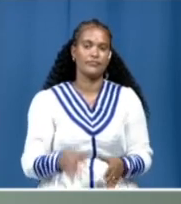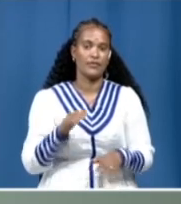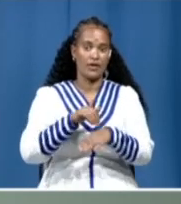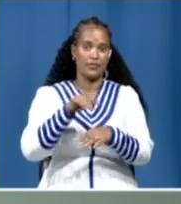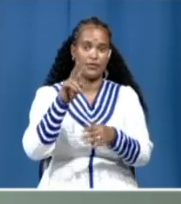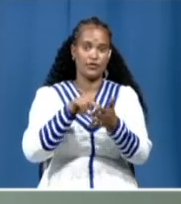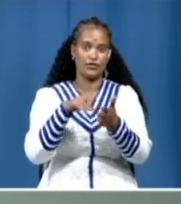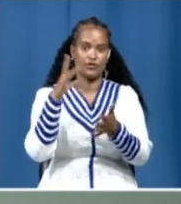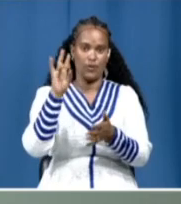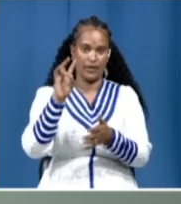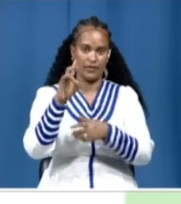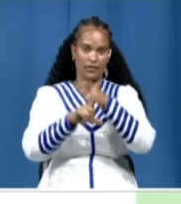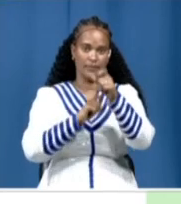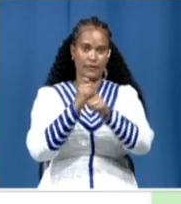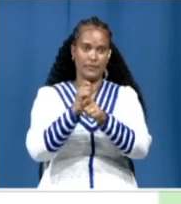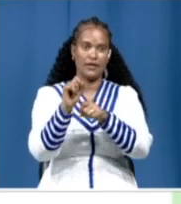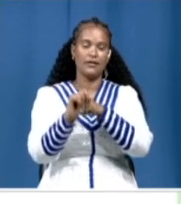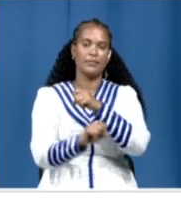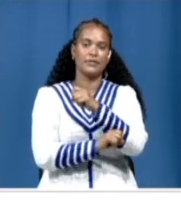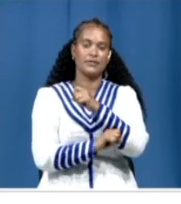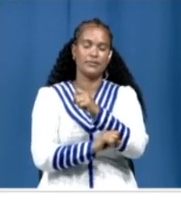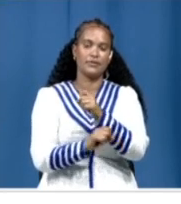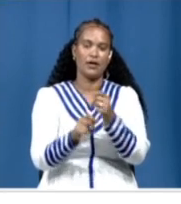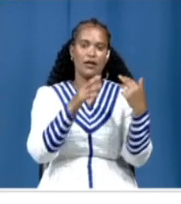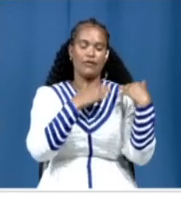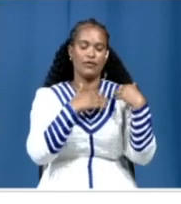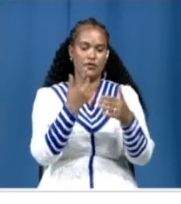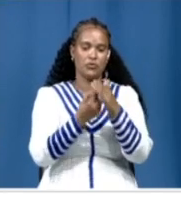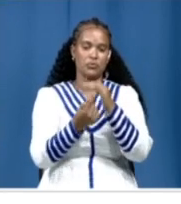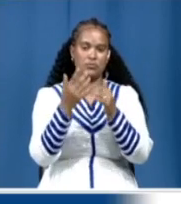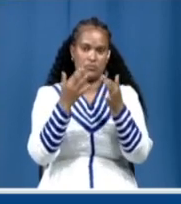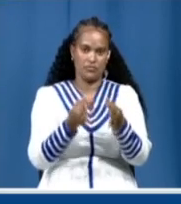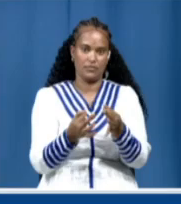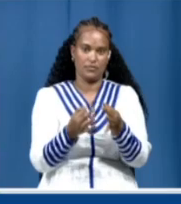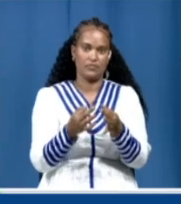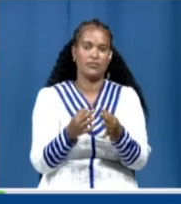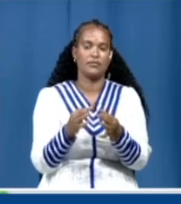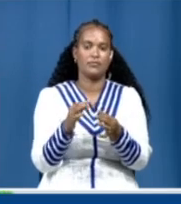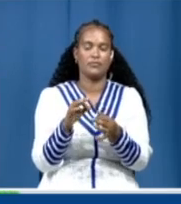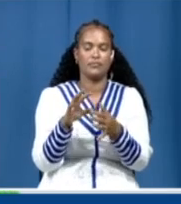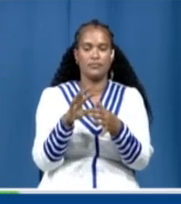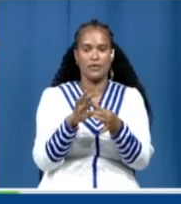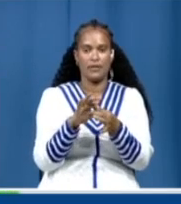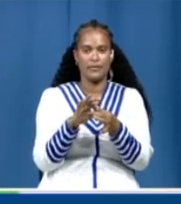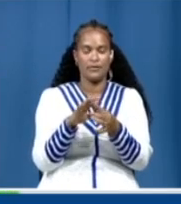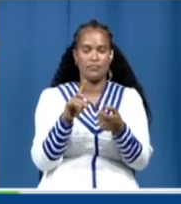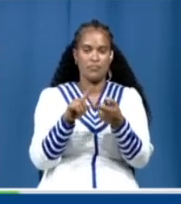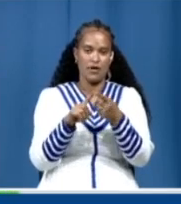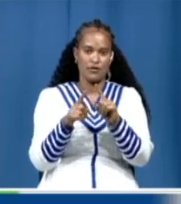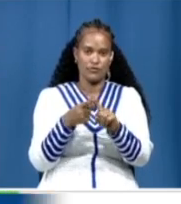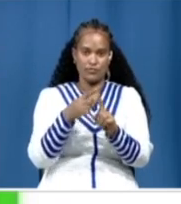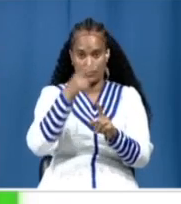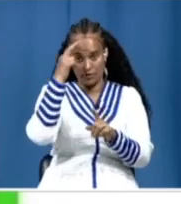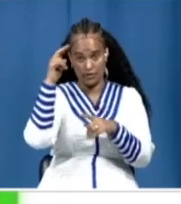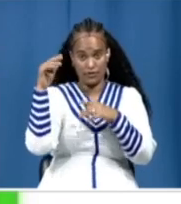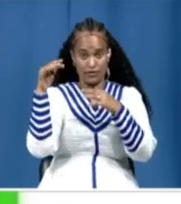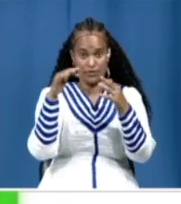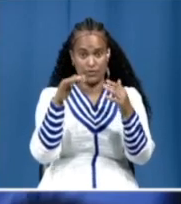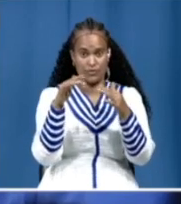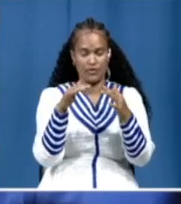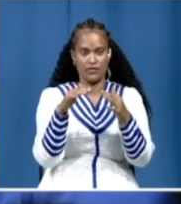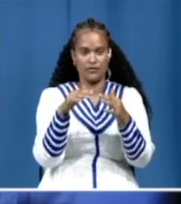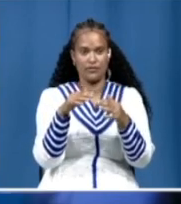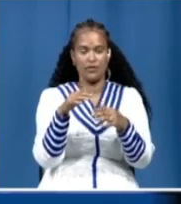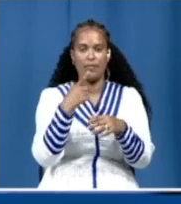ኣብ 2007 ዓመተ ምህረት ዝተመስረተት ሓላፍነታ ዝተወሰነ ማሕበር ሕብረት ስራሕ ዕቋርን ልቓሕን መሓዙት ብሰንከ ኩናት ኣብ